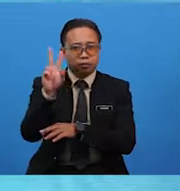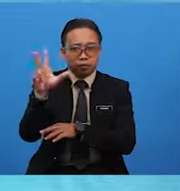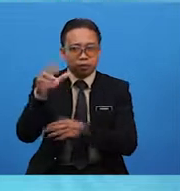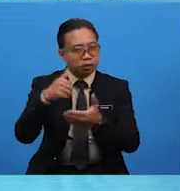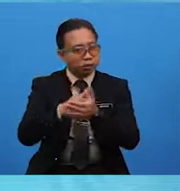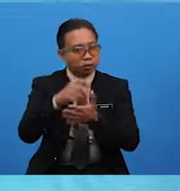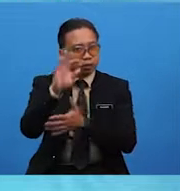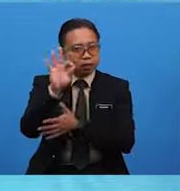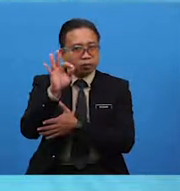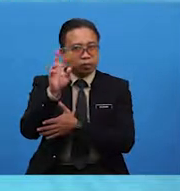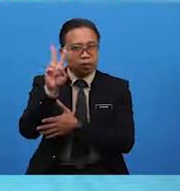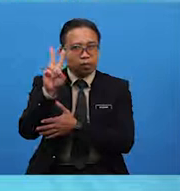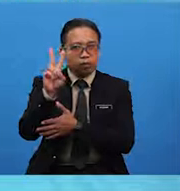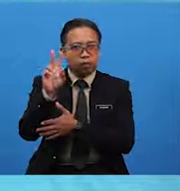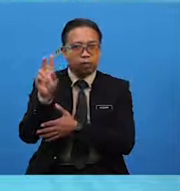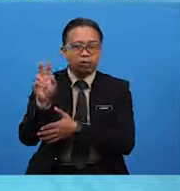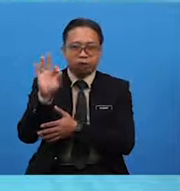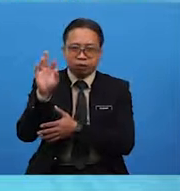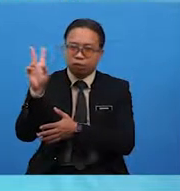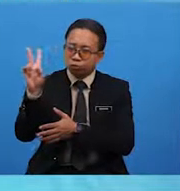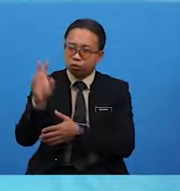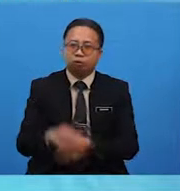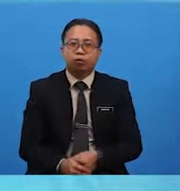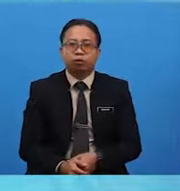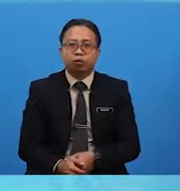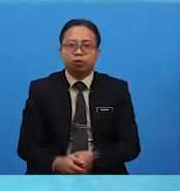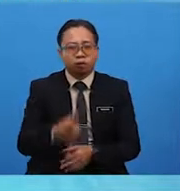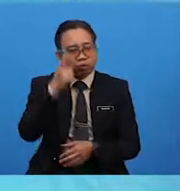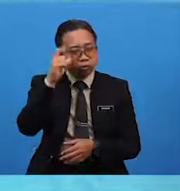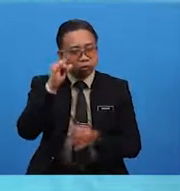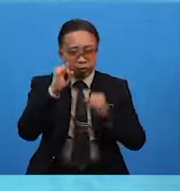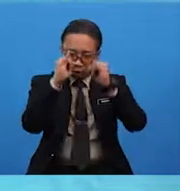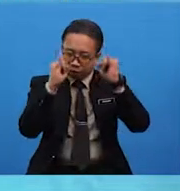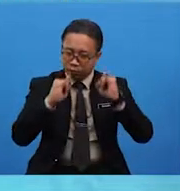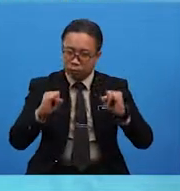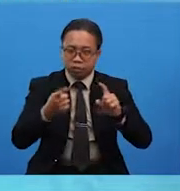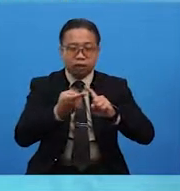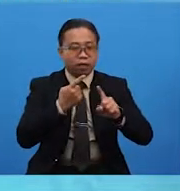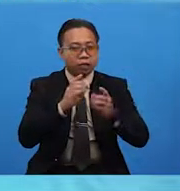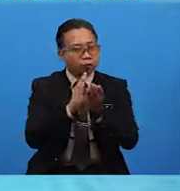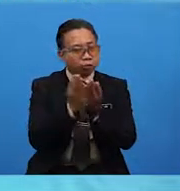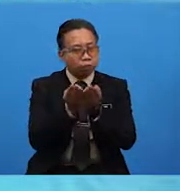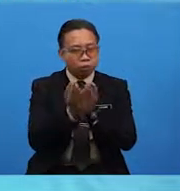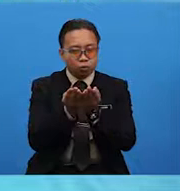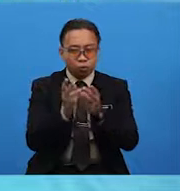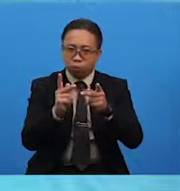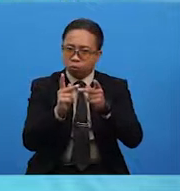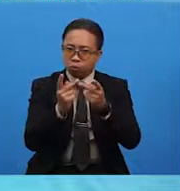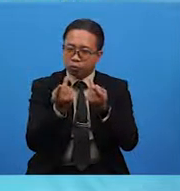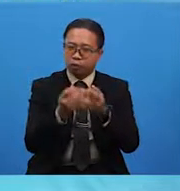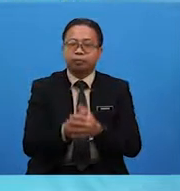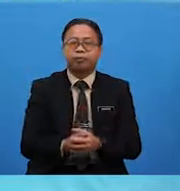1157 dan karya-karya pelukis ini adalah berdasarkan kepada image pada buku komik dana